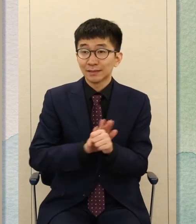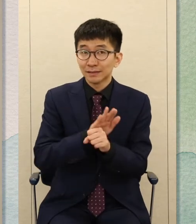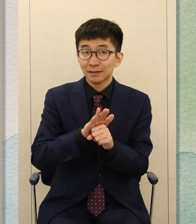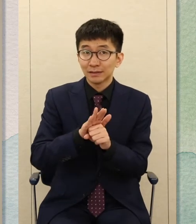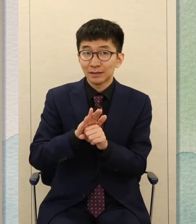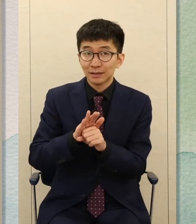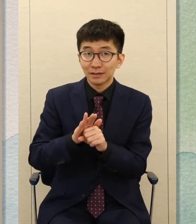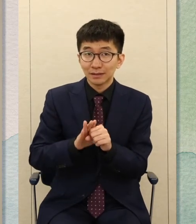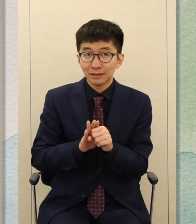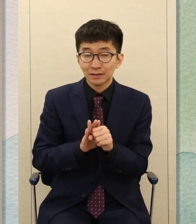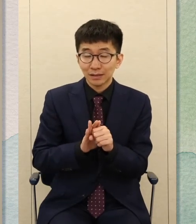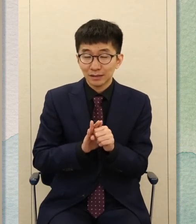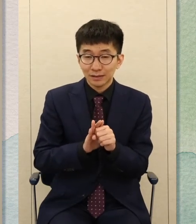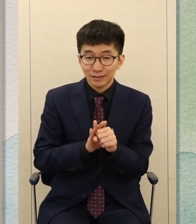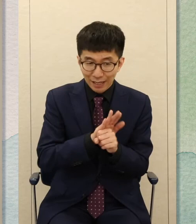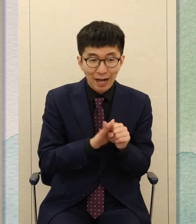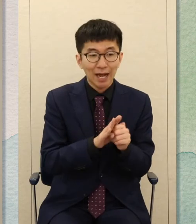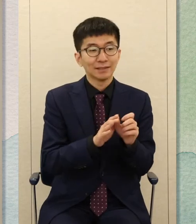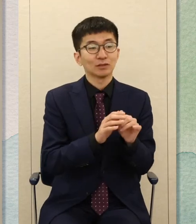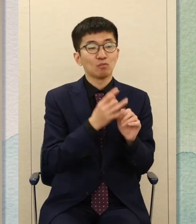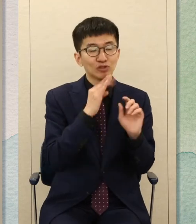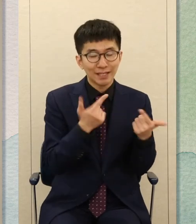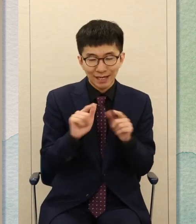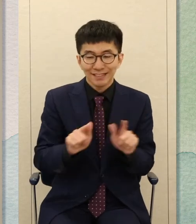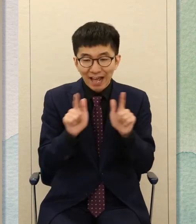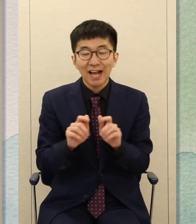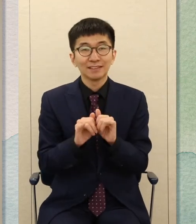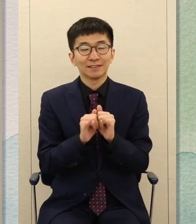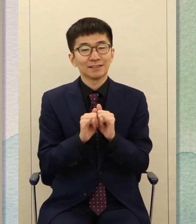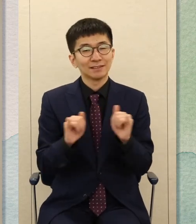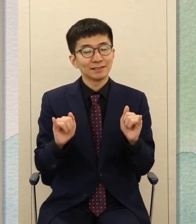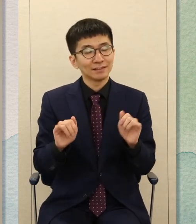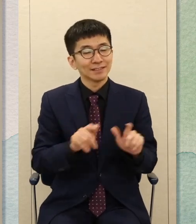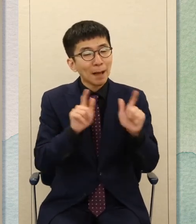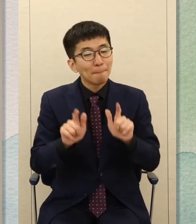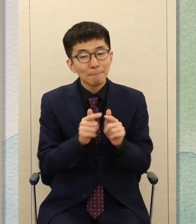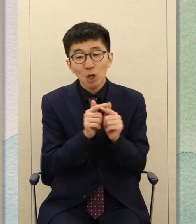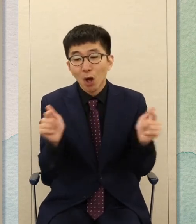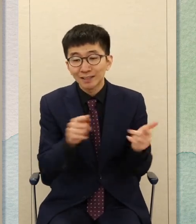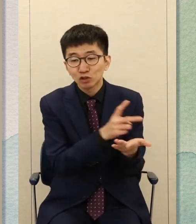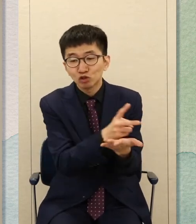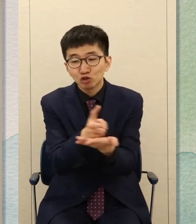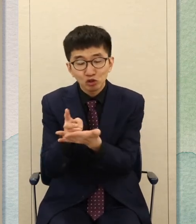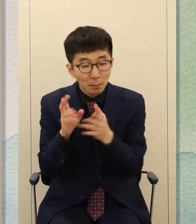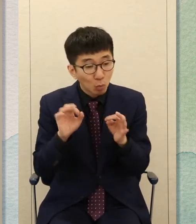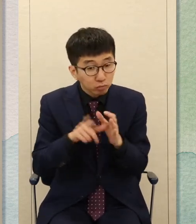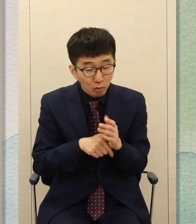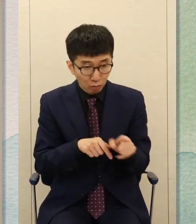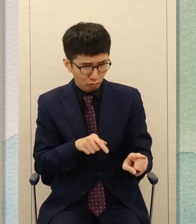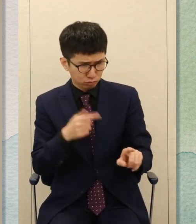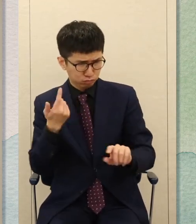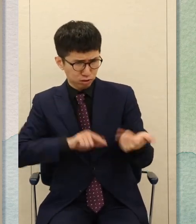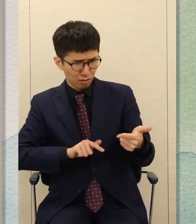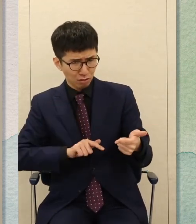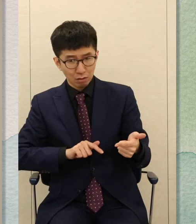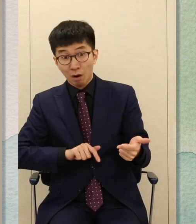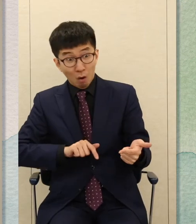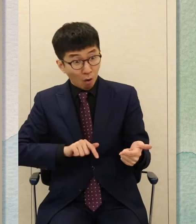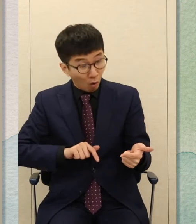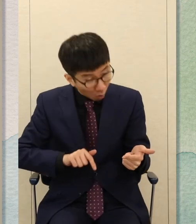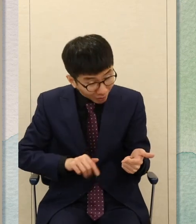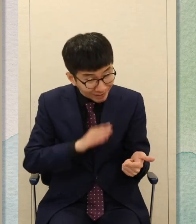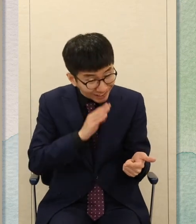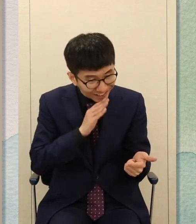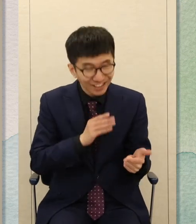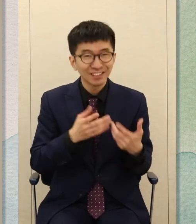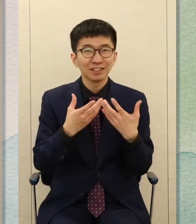삶의 규칙하고 전혀 다른 삶의 규칙으로 살아가는 사람들 이야기. 이러면 이제 충격도 받고 이야기하기도 되게 좋잖아요. 그리고